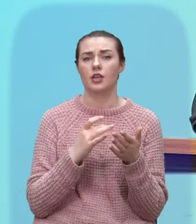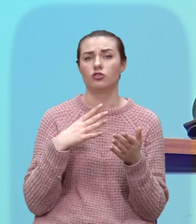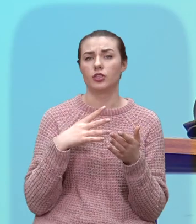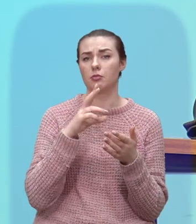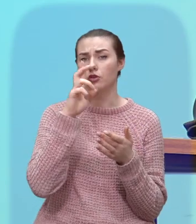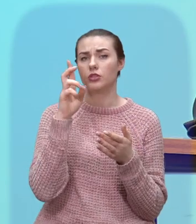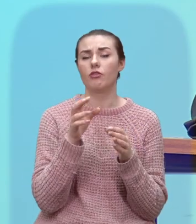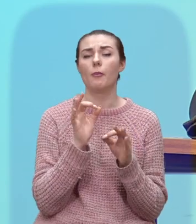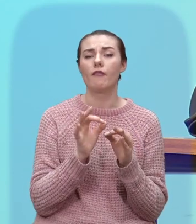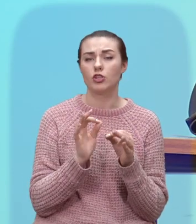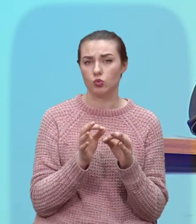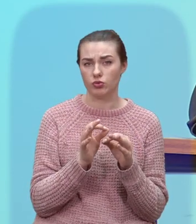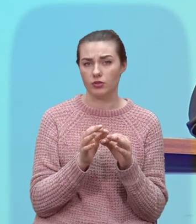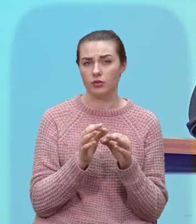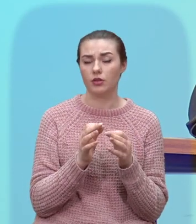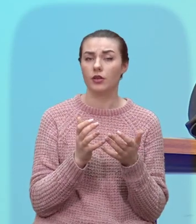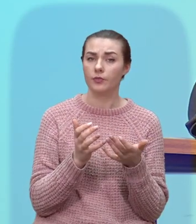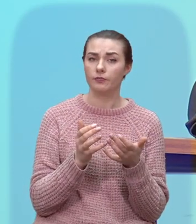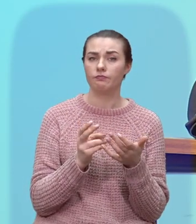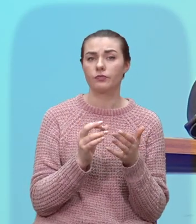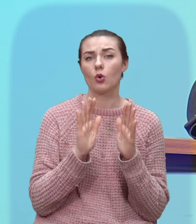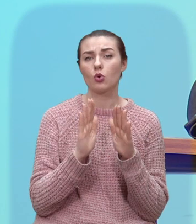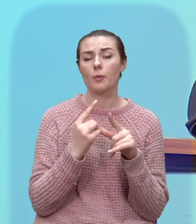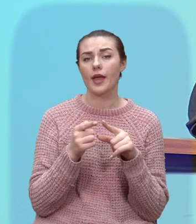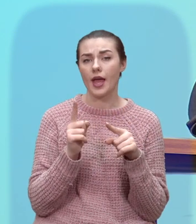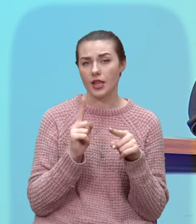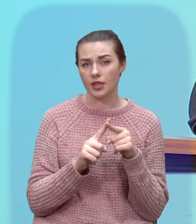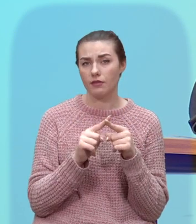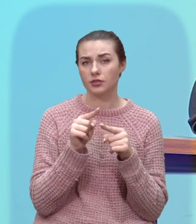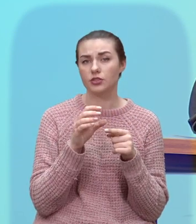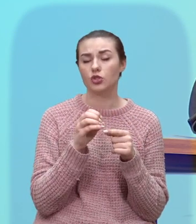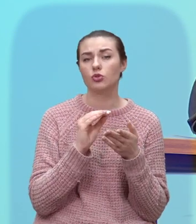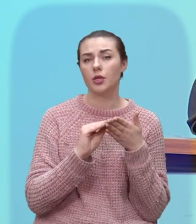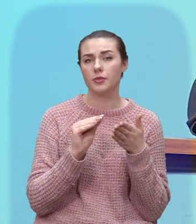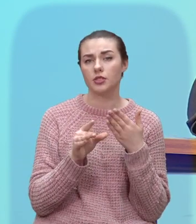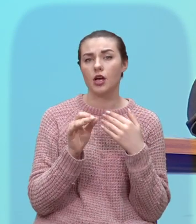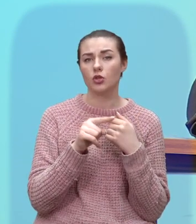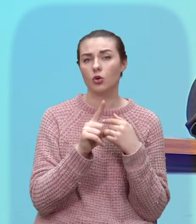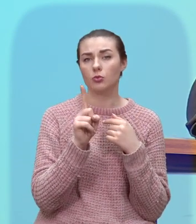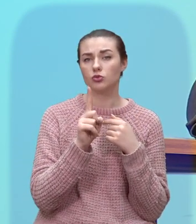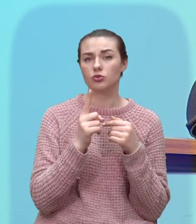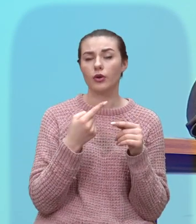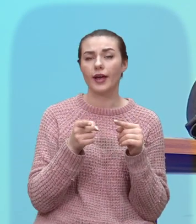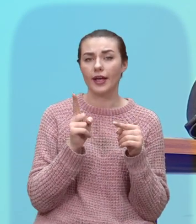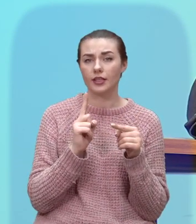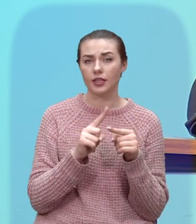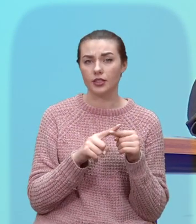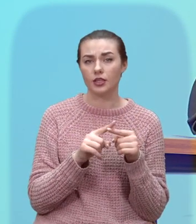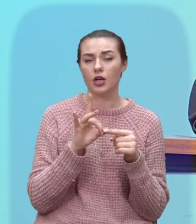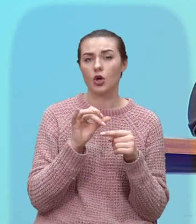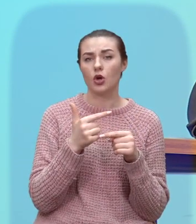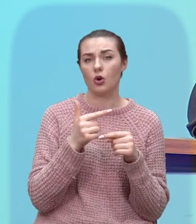божественного правосудия ну кроме того здесь ведь еще речь идет о том что этот